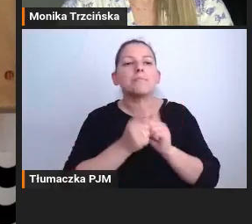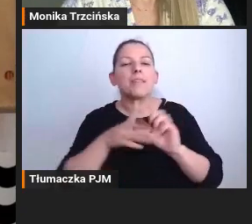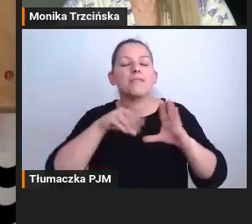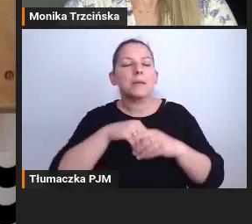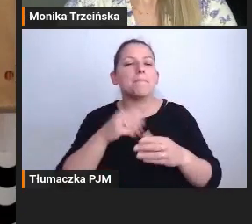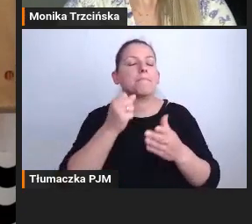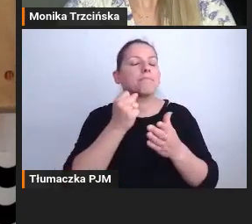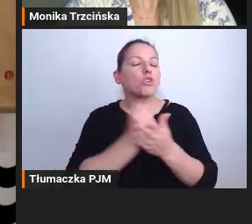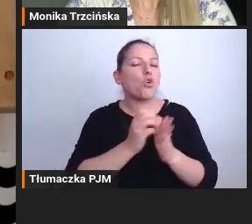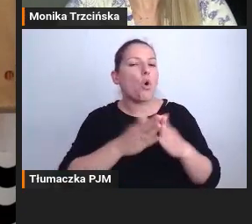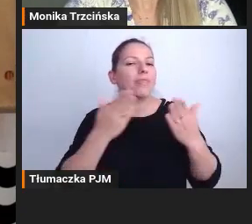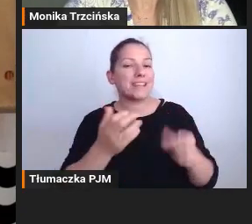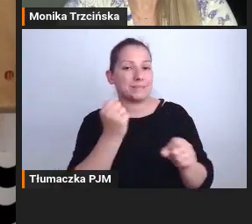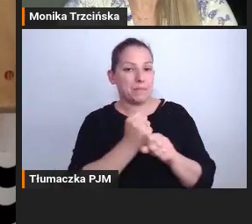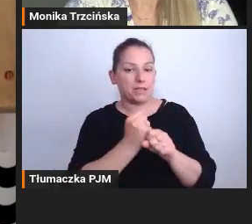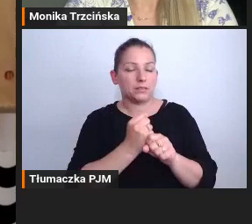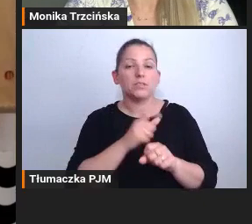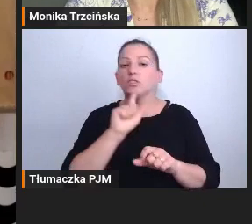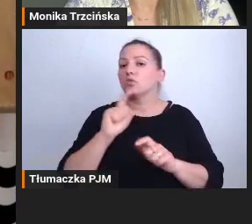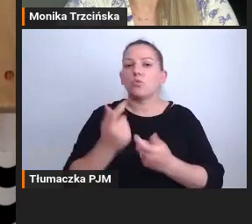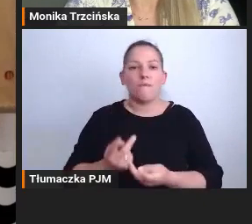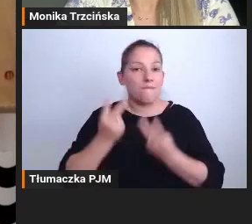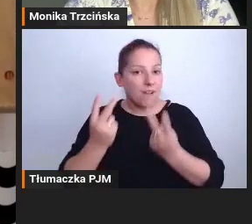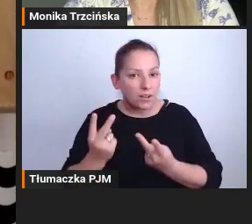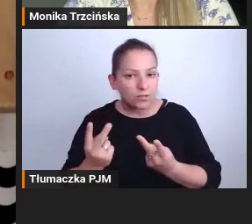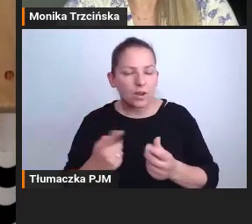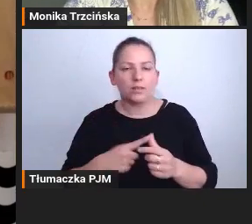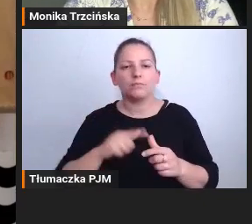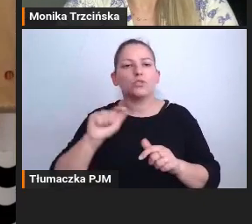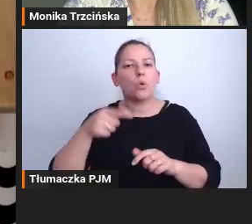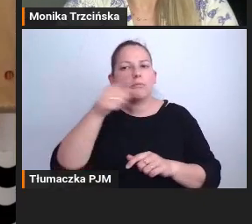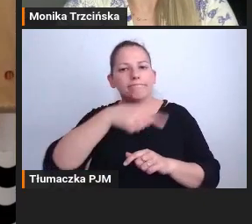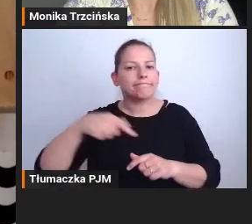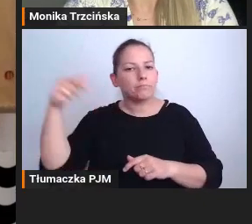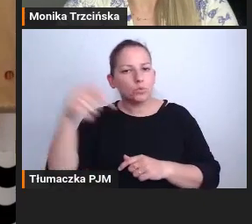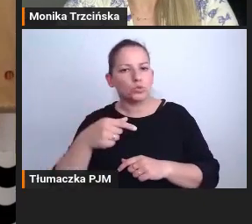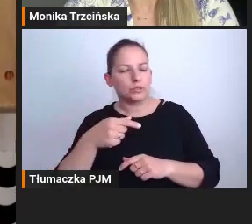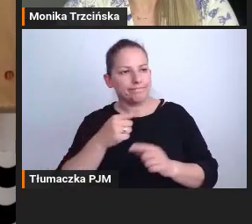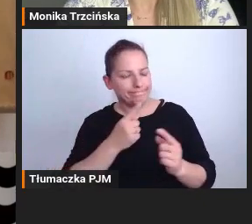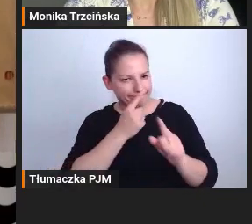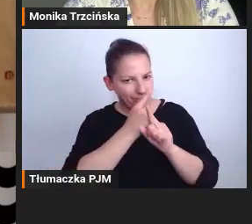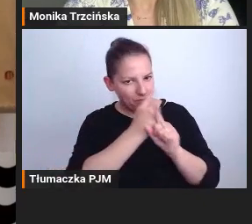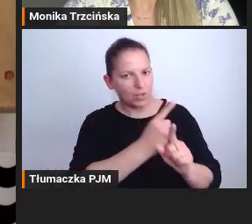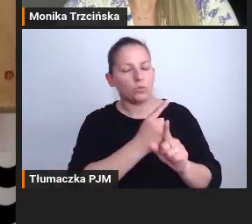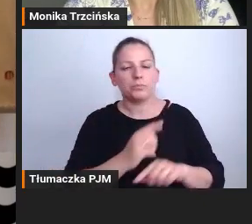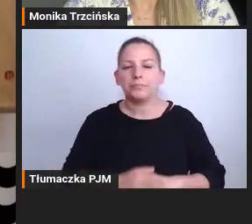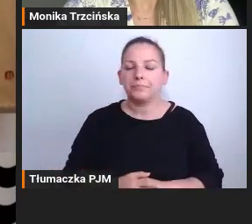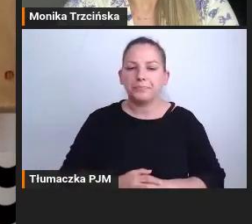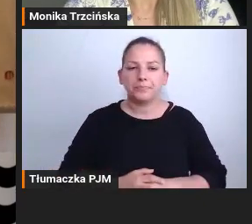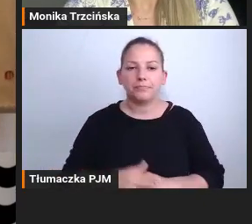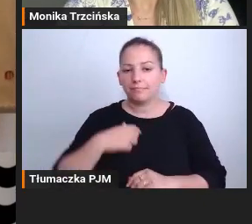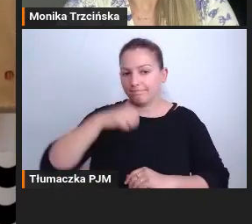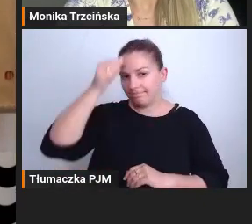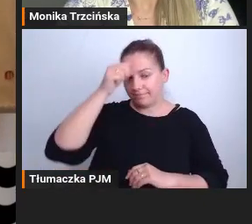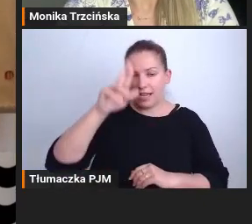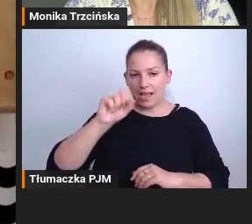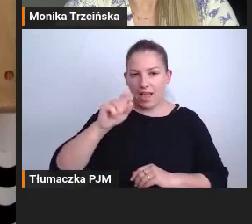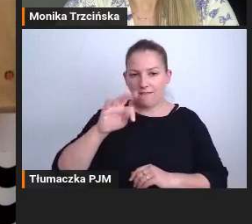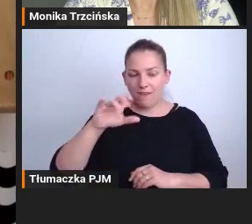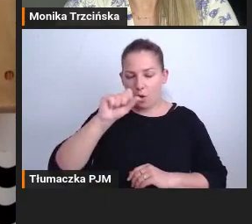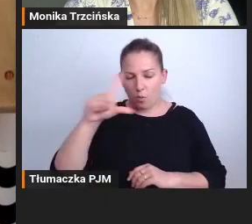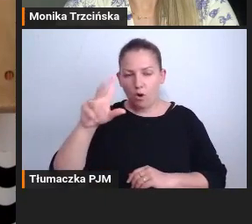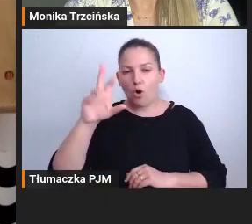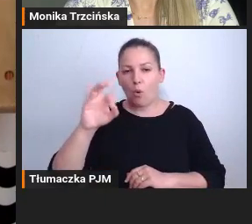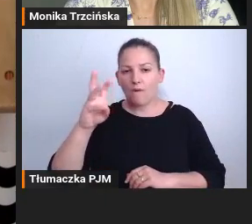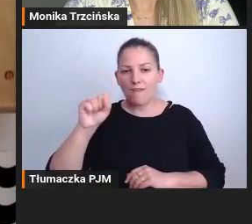tym, co ważne i o tym, do czego musicie się zastosować. Ja nazywam się Rafał Kowalski, dzień